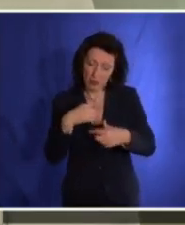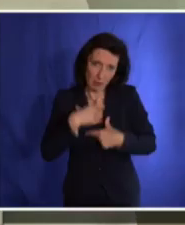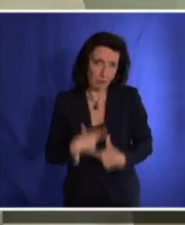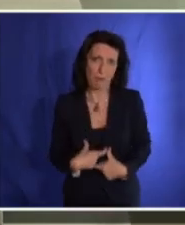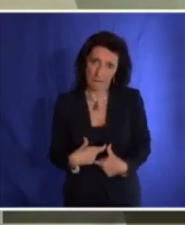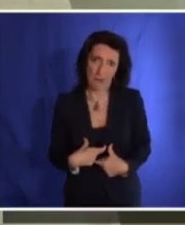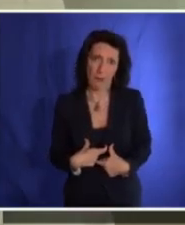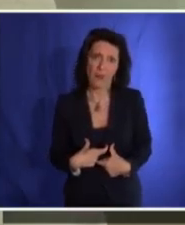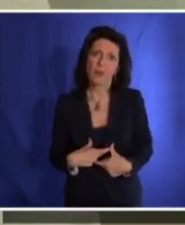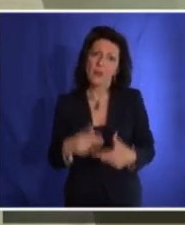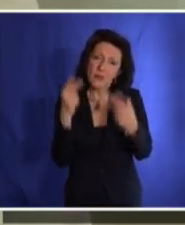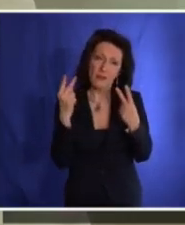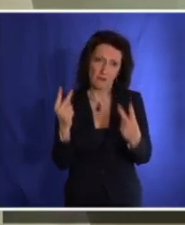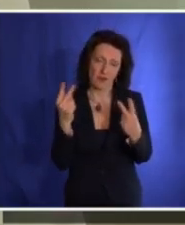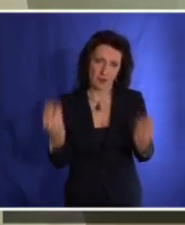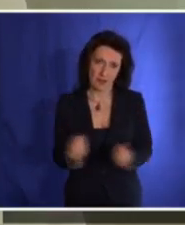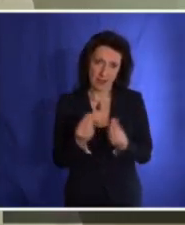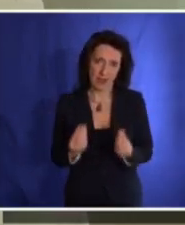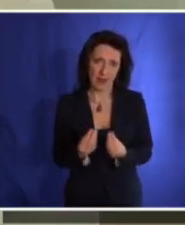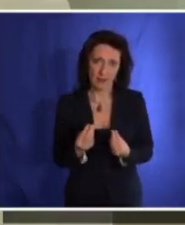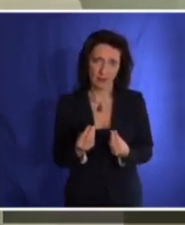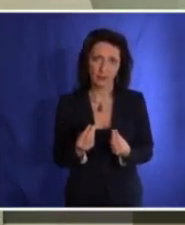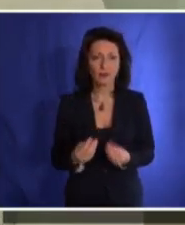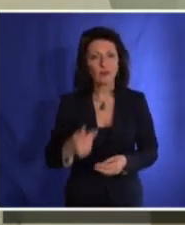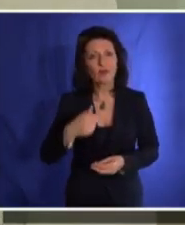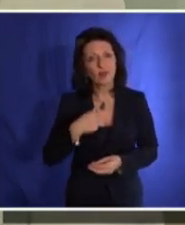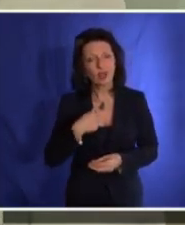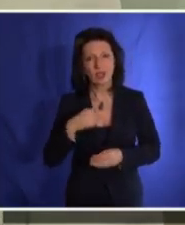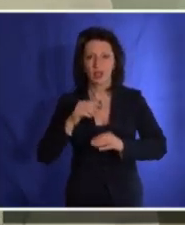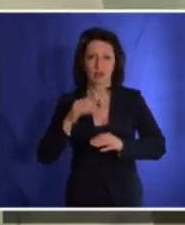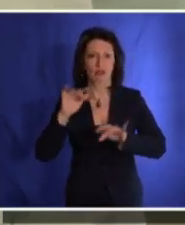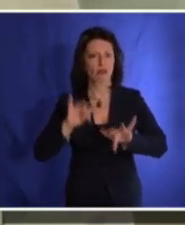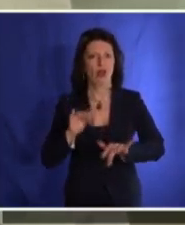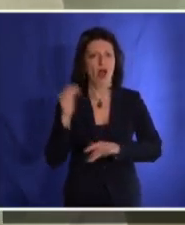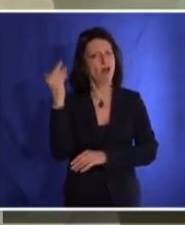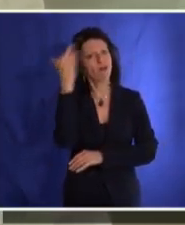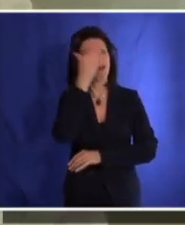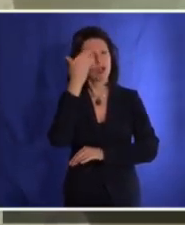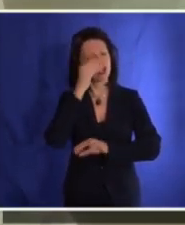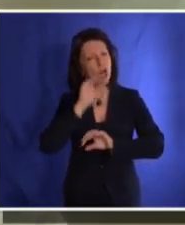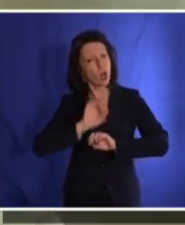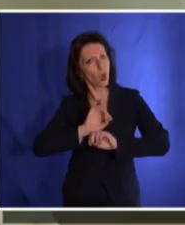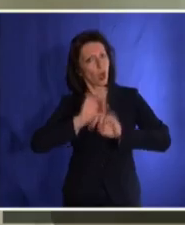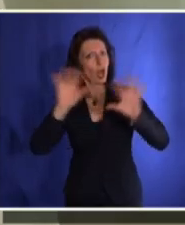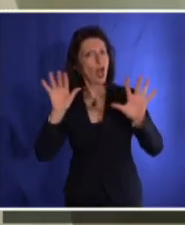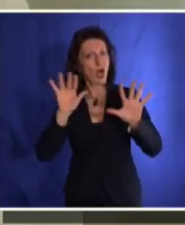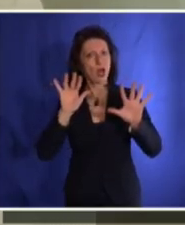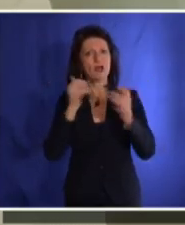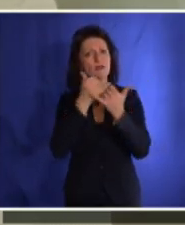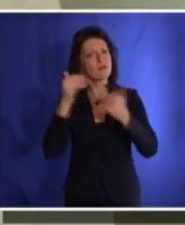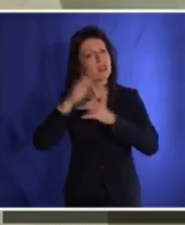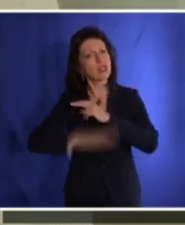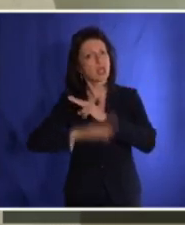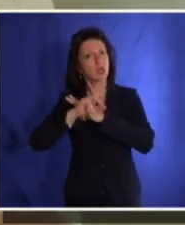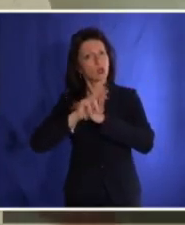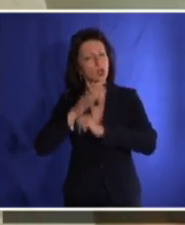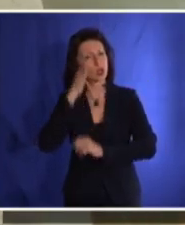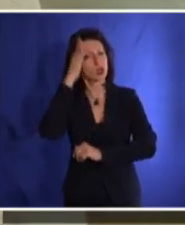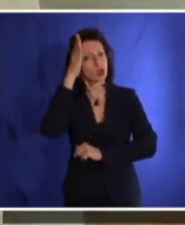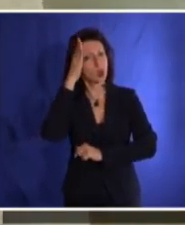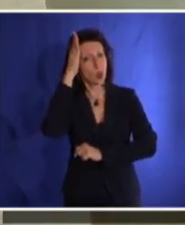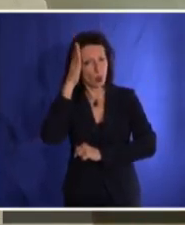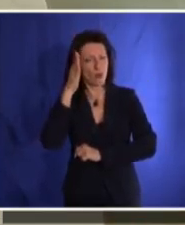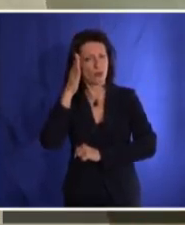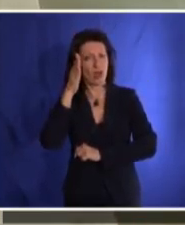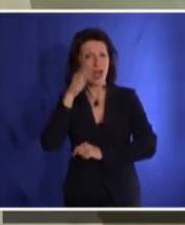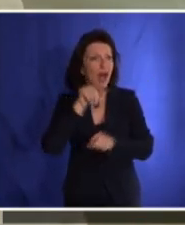persönliches Anliegen. Ich habe ganz klare Vorstellungen für die Zukunft Niederösterreichs, aber ihr